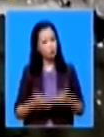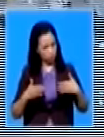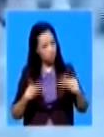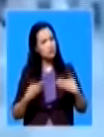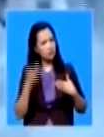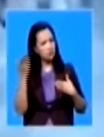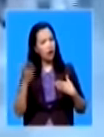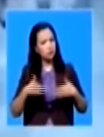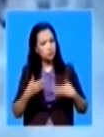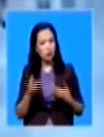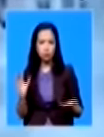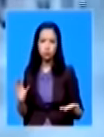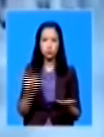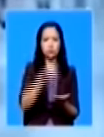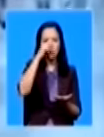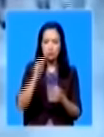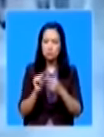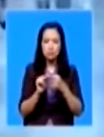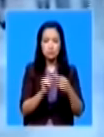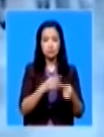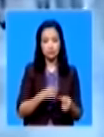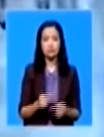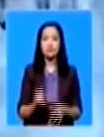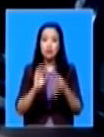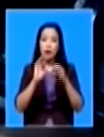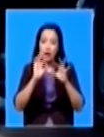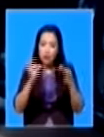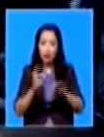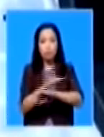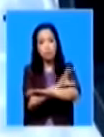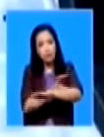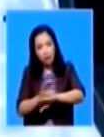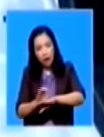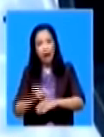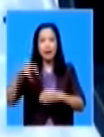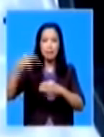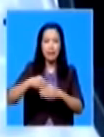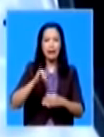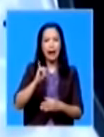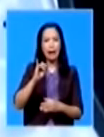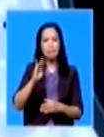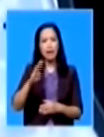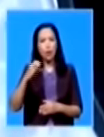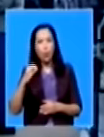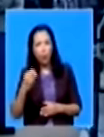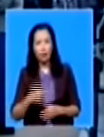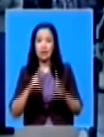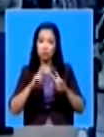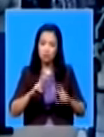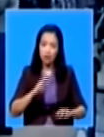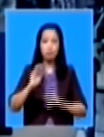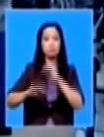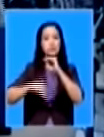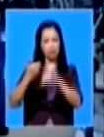ายการลงทุนในประเทศไทยต่อไปในเรื่องรถไฟฟ้าเรื่องไบโอดีเซลแล้วก็เรื่องอะไรการวิจัยและพัฒนาซึ่งเ